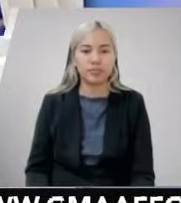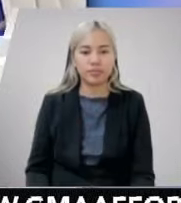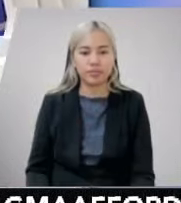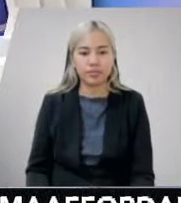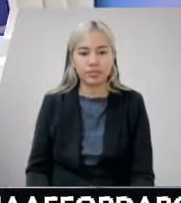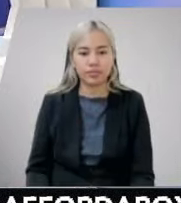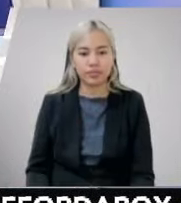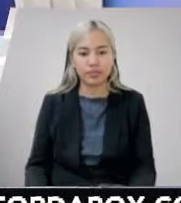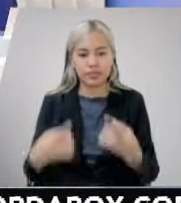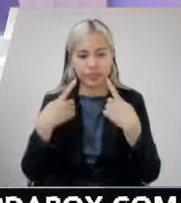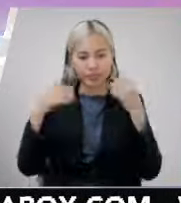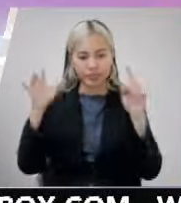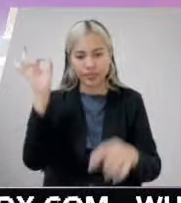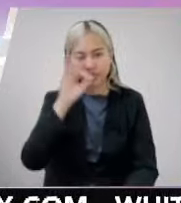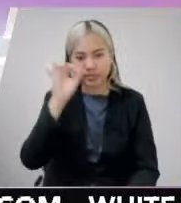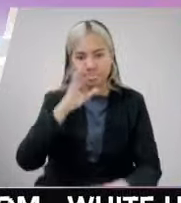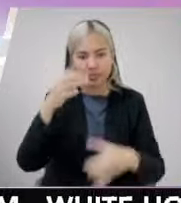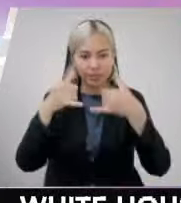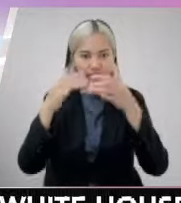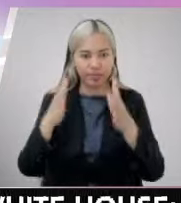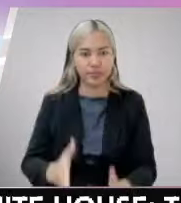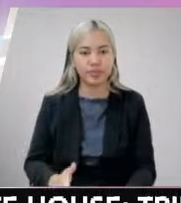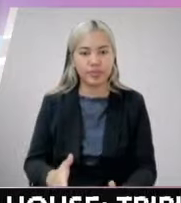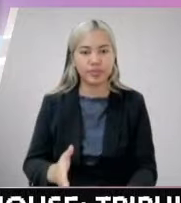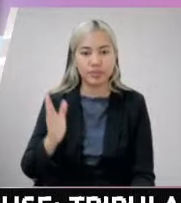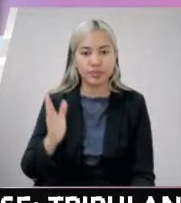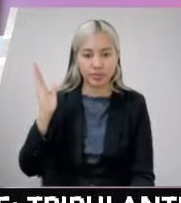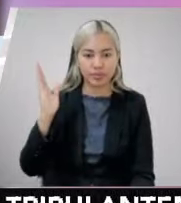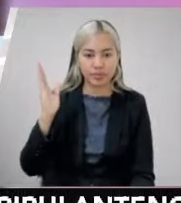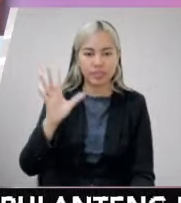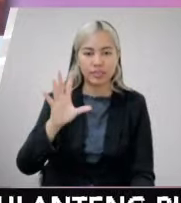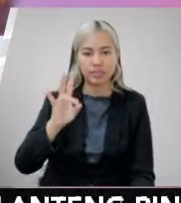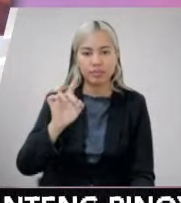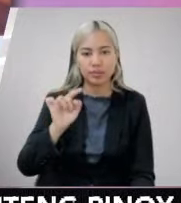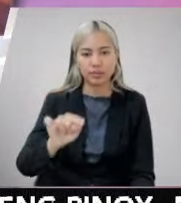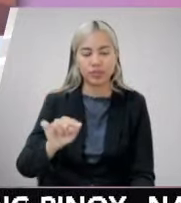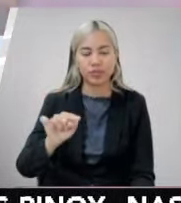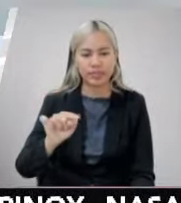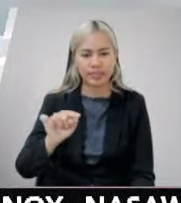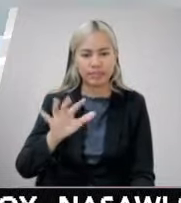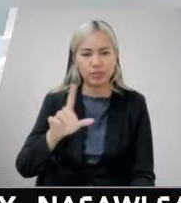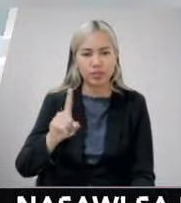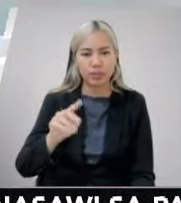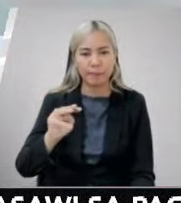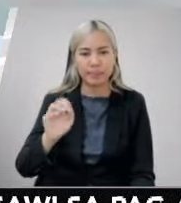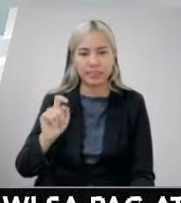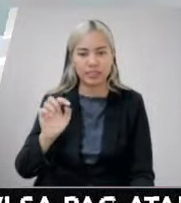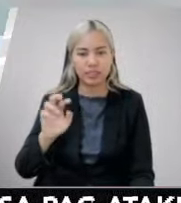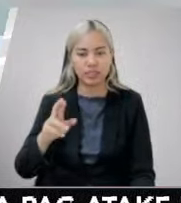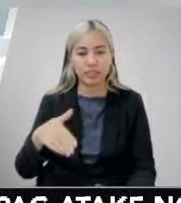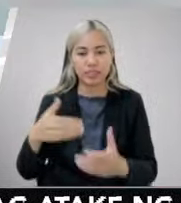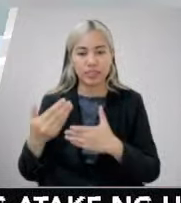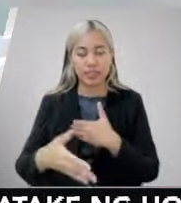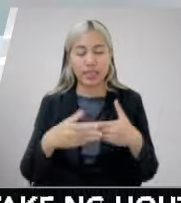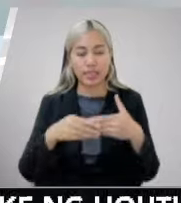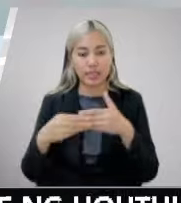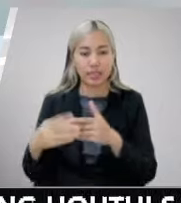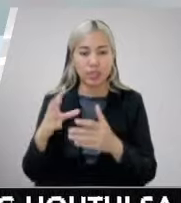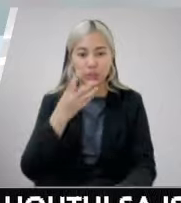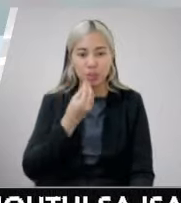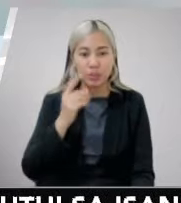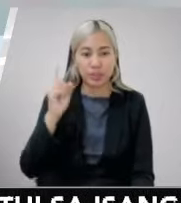athlete Jenry Ubas sa distansya na 7.51 meters. Nanguna naman sa 800 meter event si Bernardine Bijoy na nakatapos sa